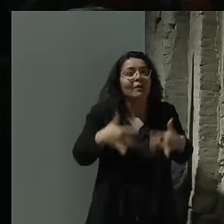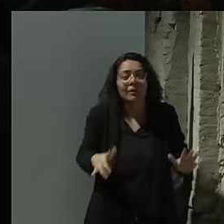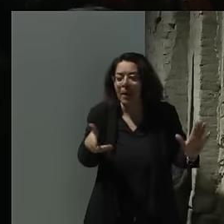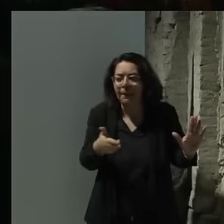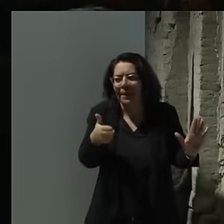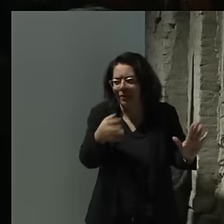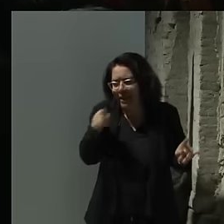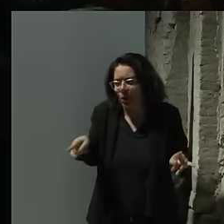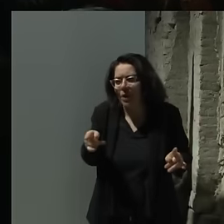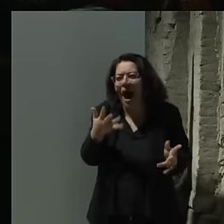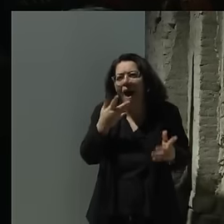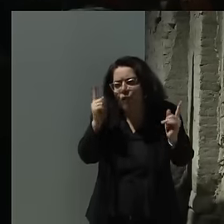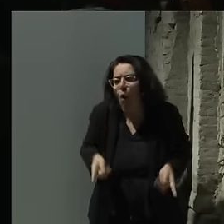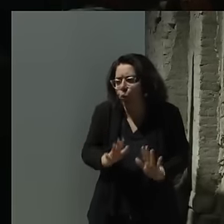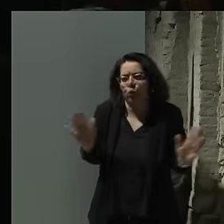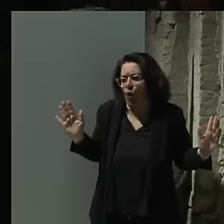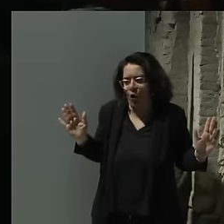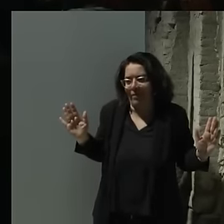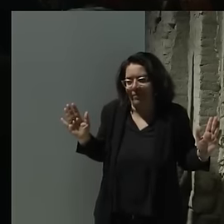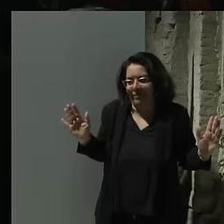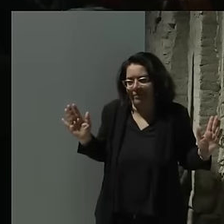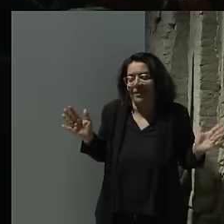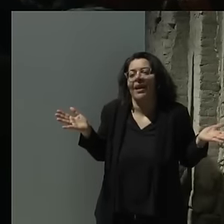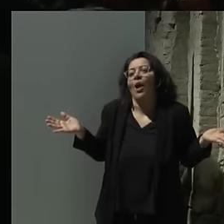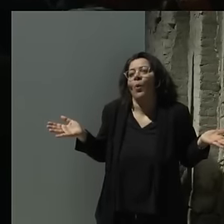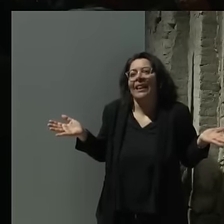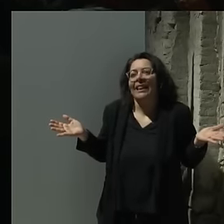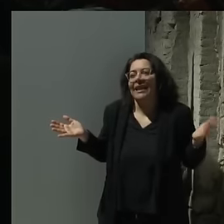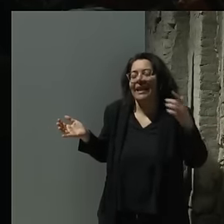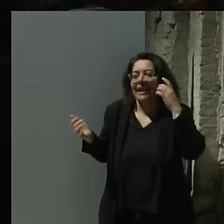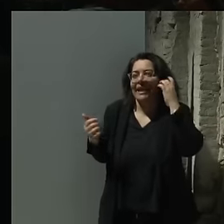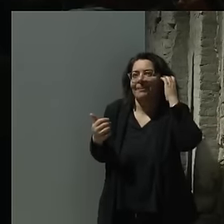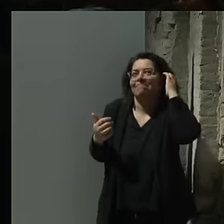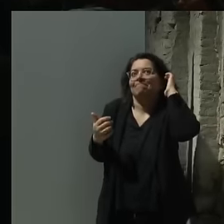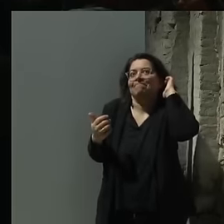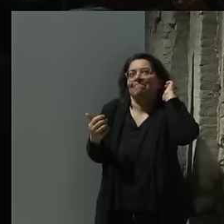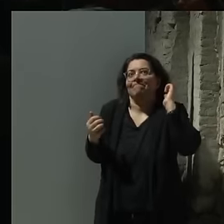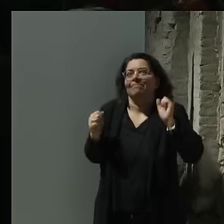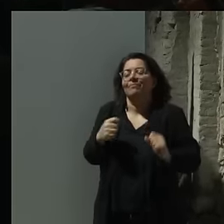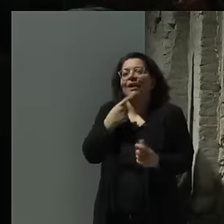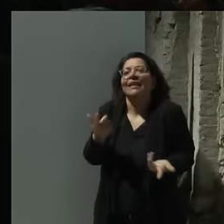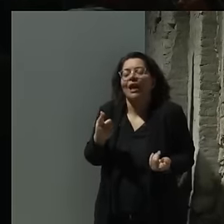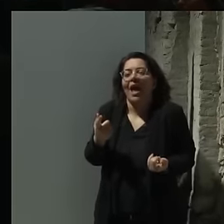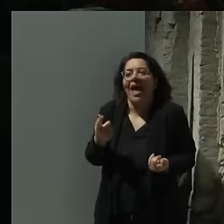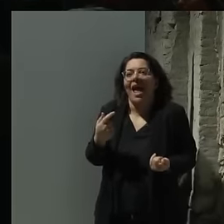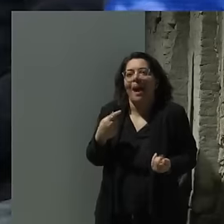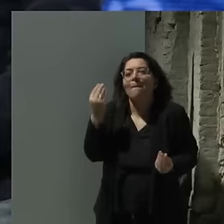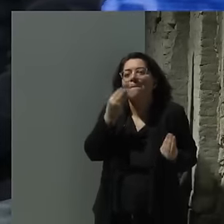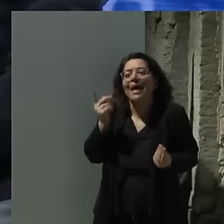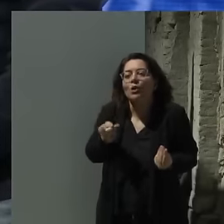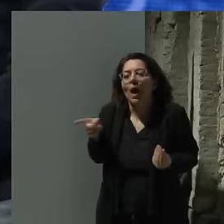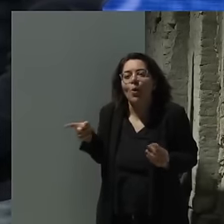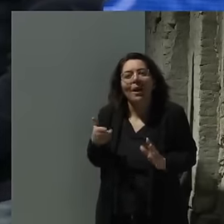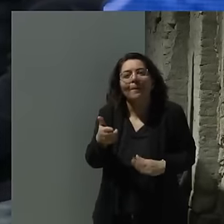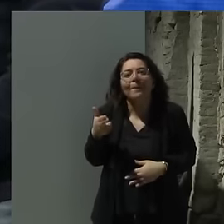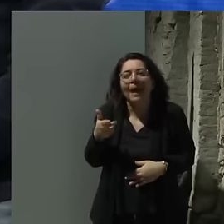sua, voleva fare così. Io ritengo, chiaro lui non può dirlo, però lo penso io, ritengo che lui abbia fatto questa scelta perché